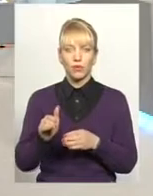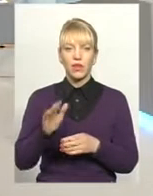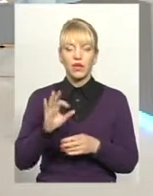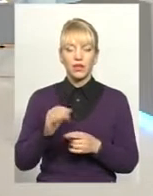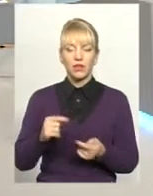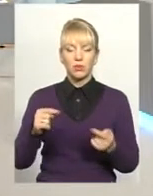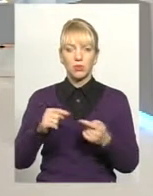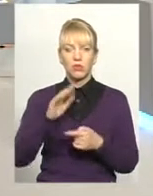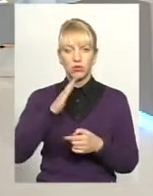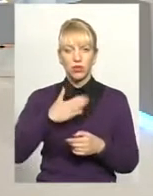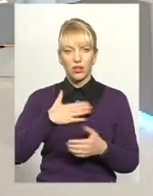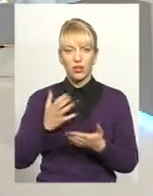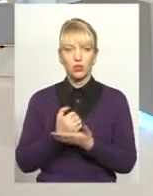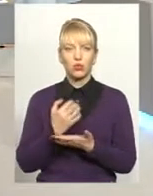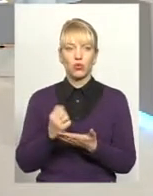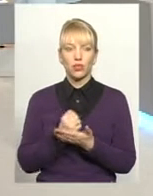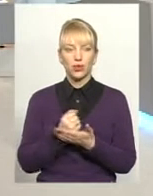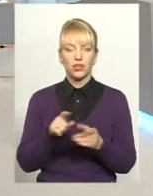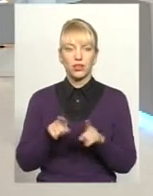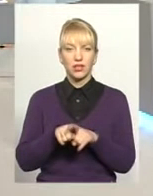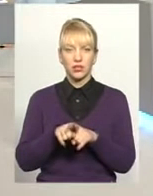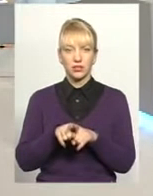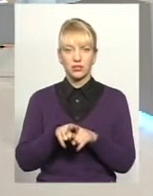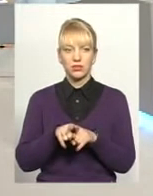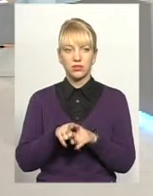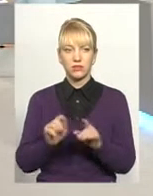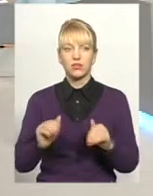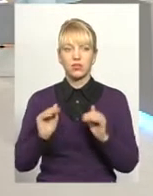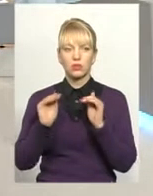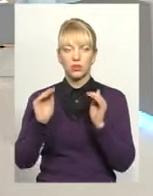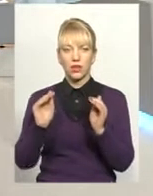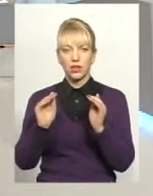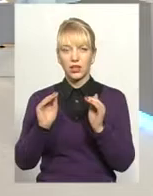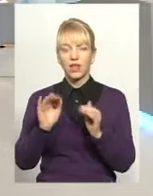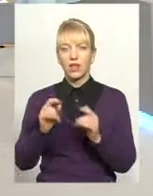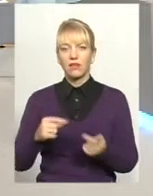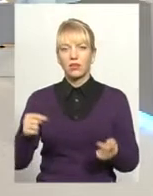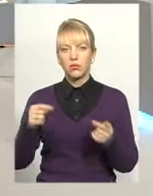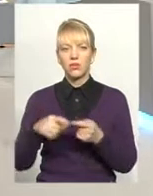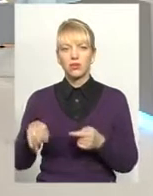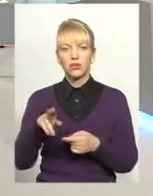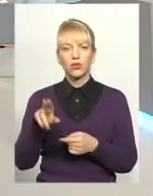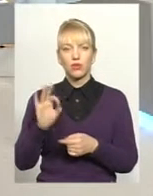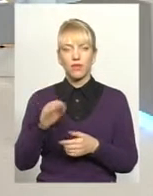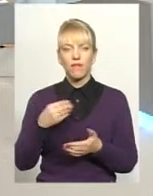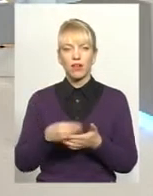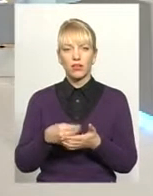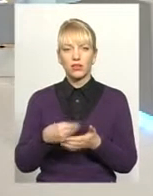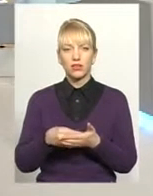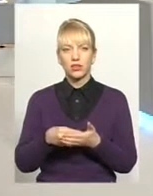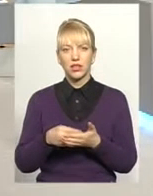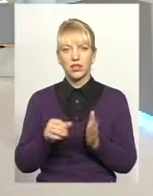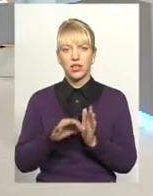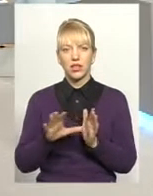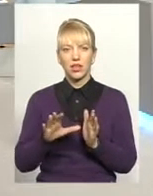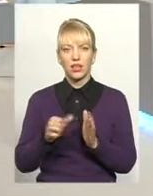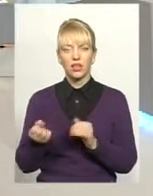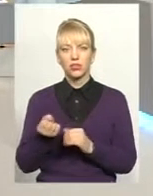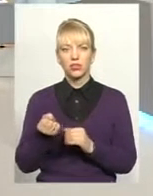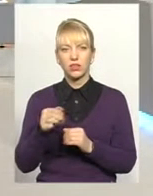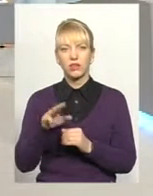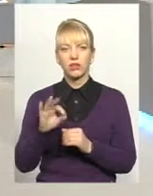наші доходи теж зростали б відповідно до вартості енергоносіїв,